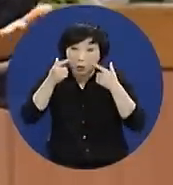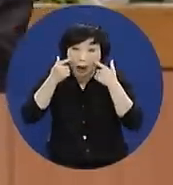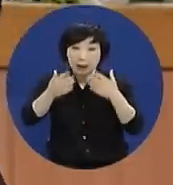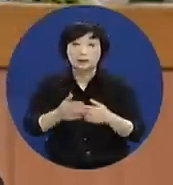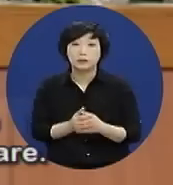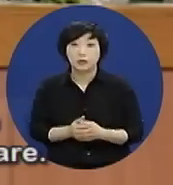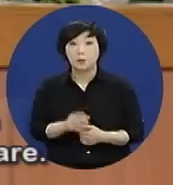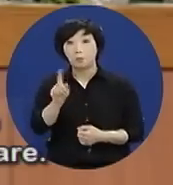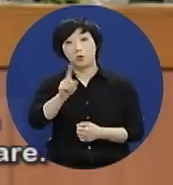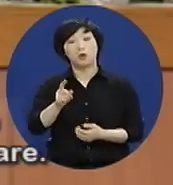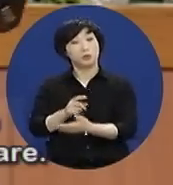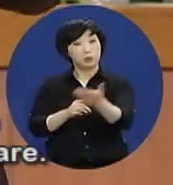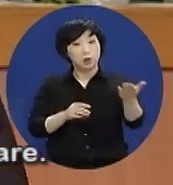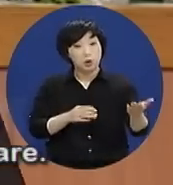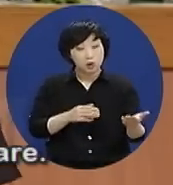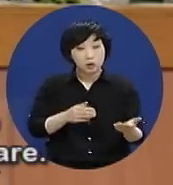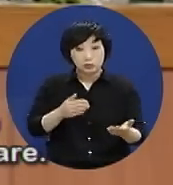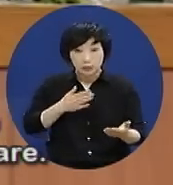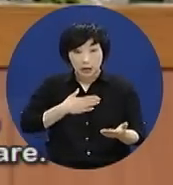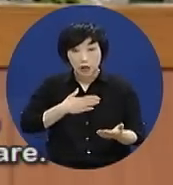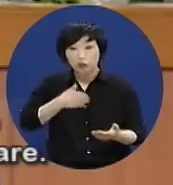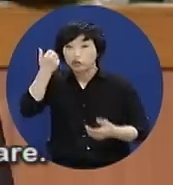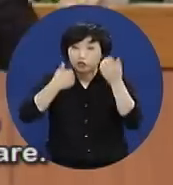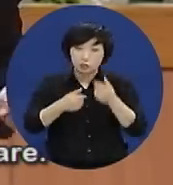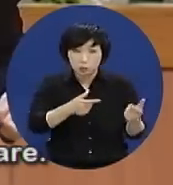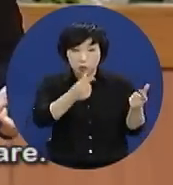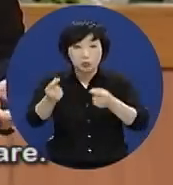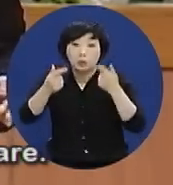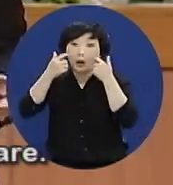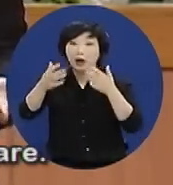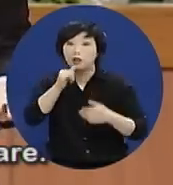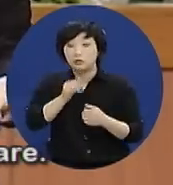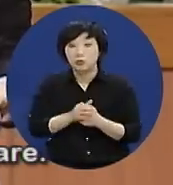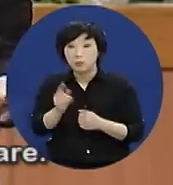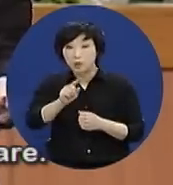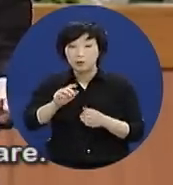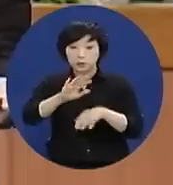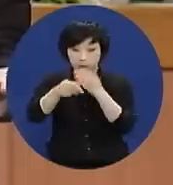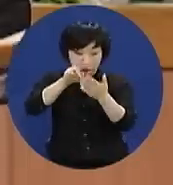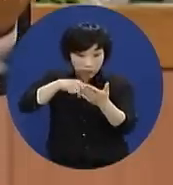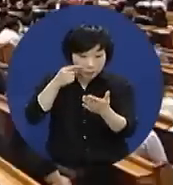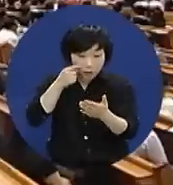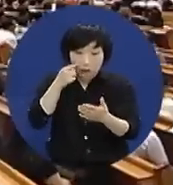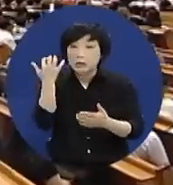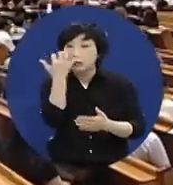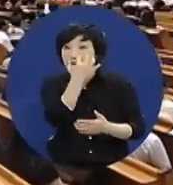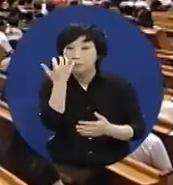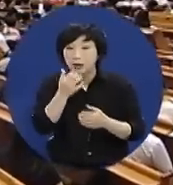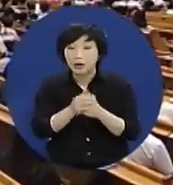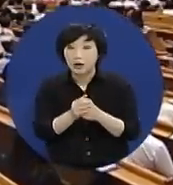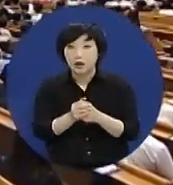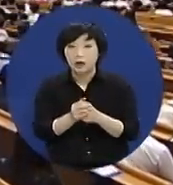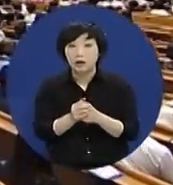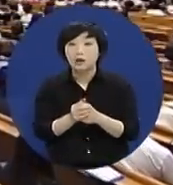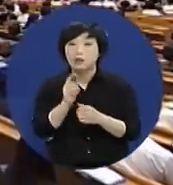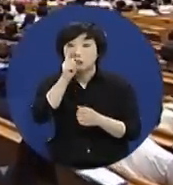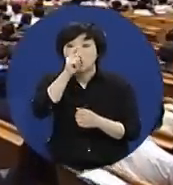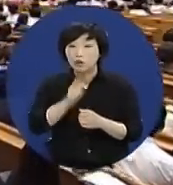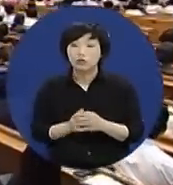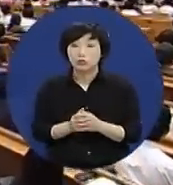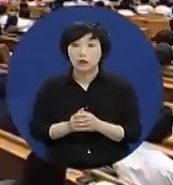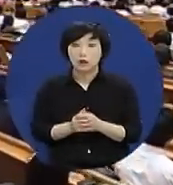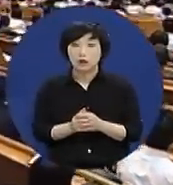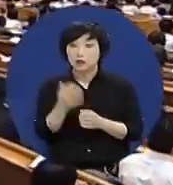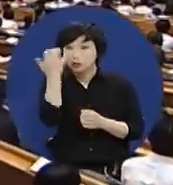て誰彼を問わず健ですからでやこの中です不貧汚れ